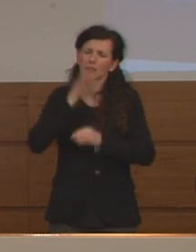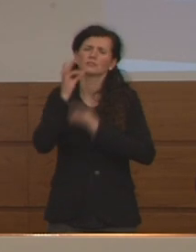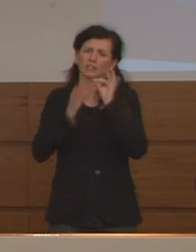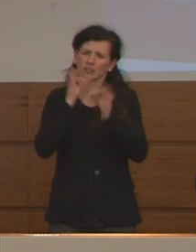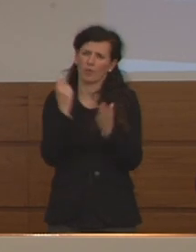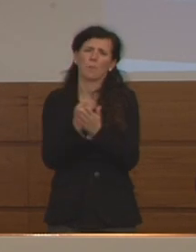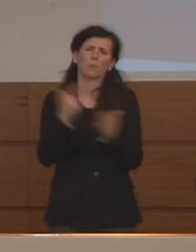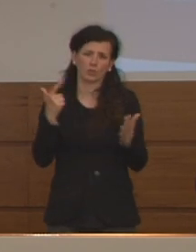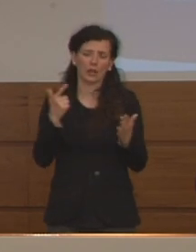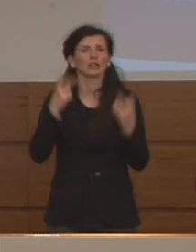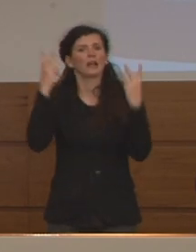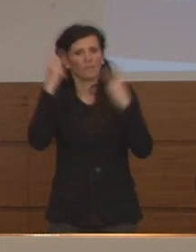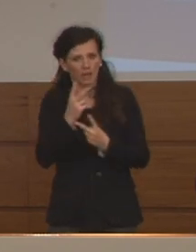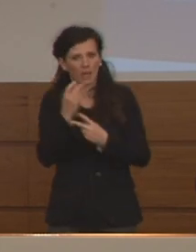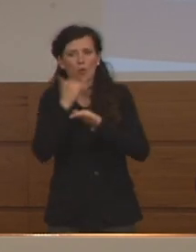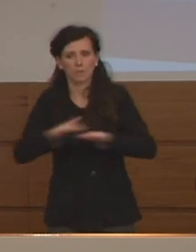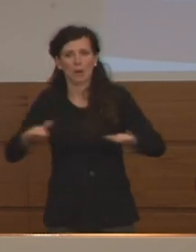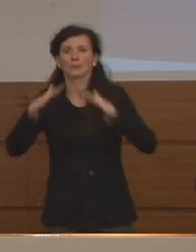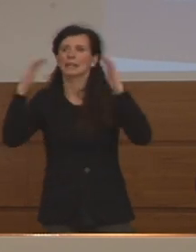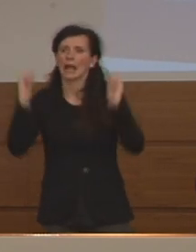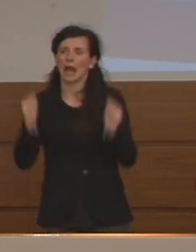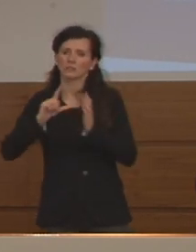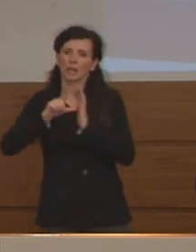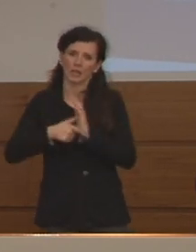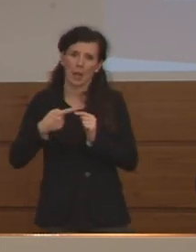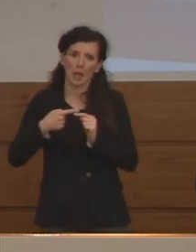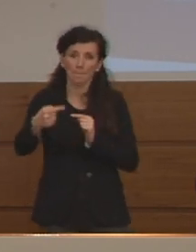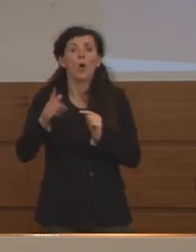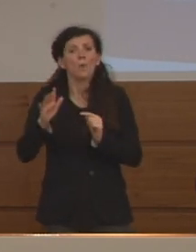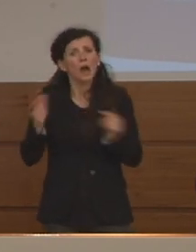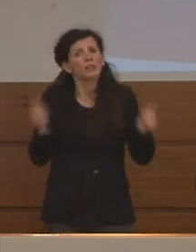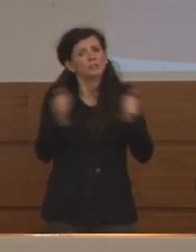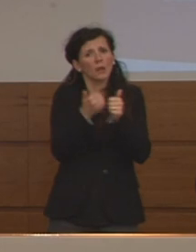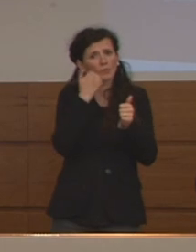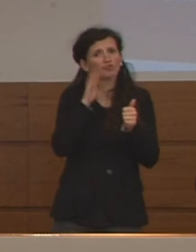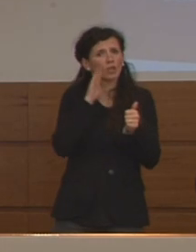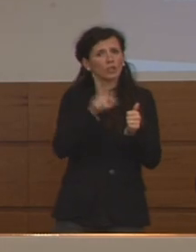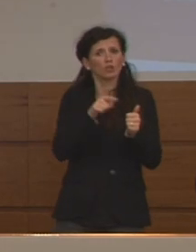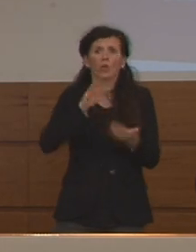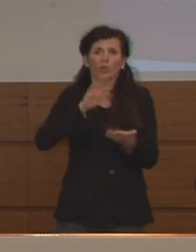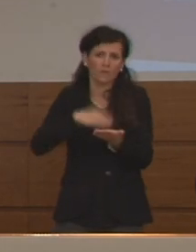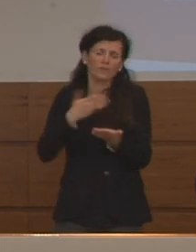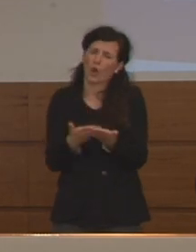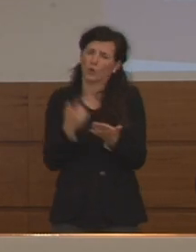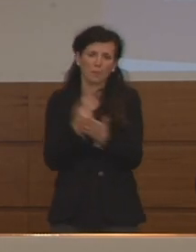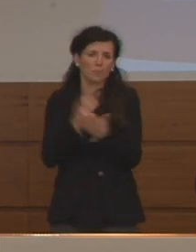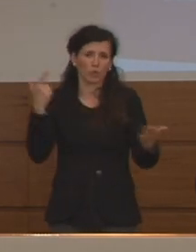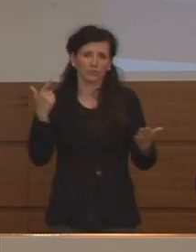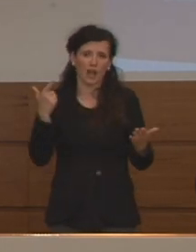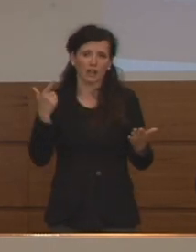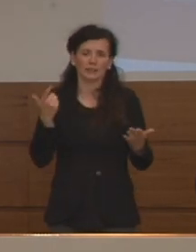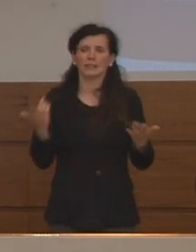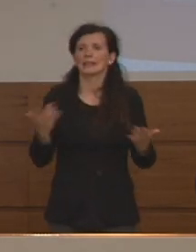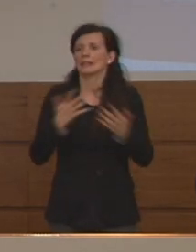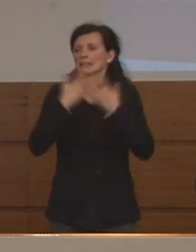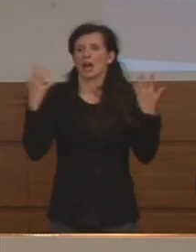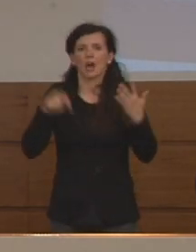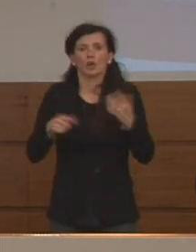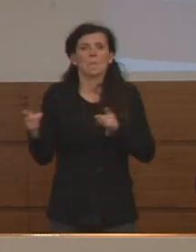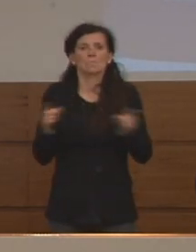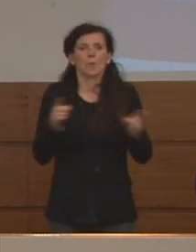stanno in casa di più ma è anche vero che stanno più tempo con i genitori e questo è un valore veramente grande e chiaro che è un momento di